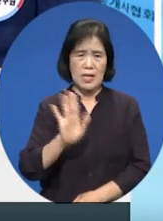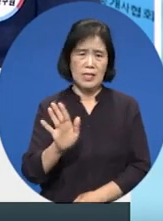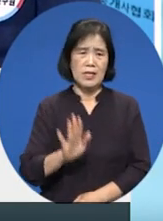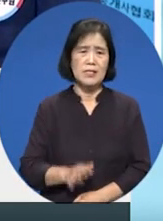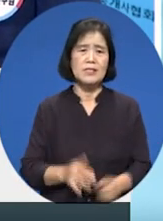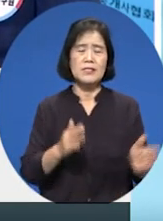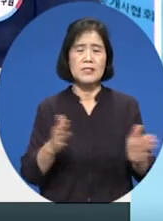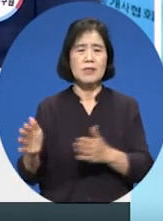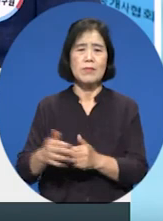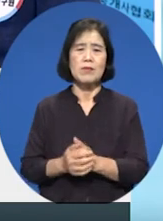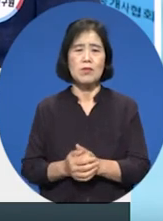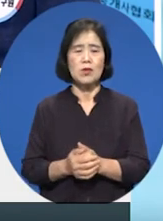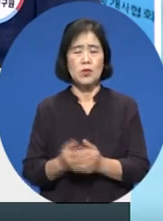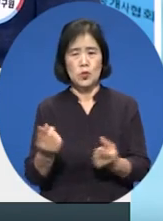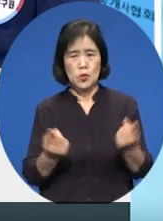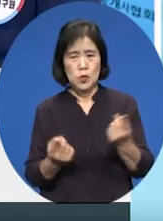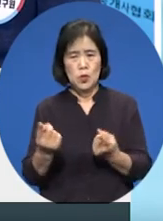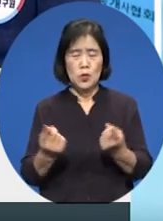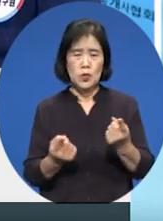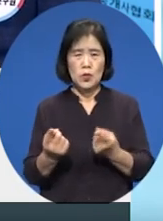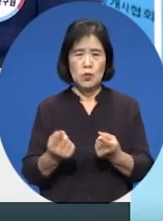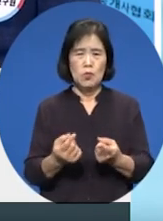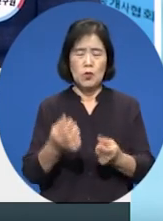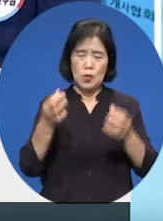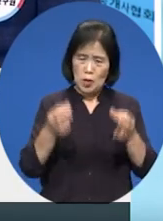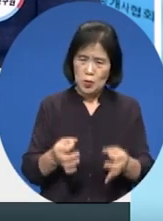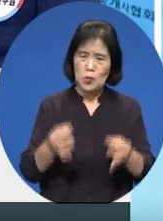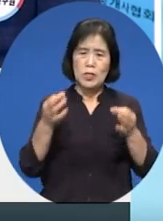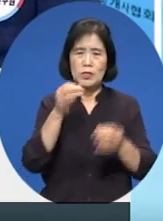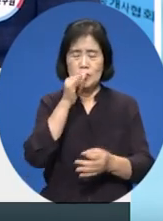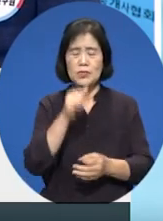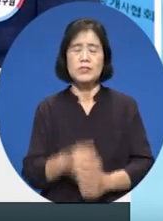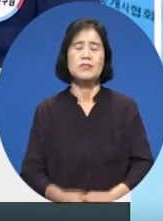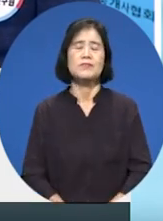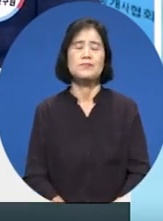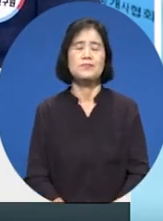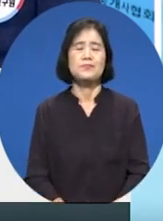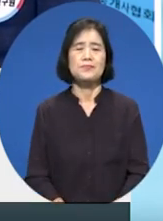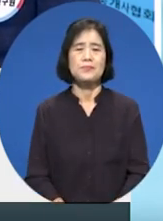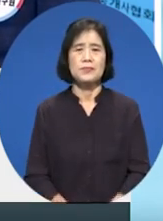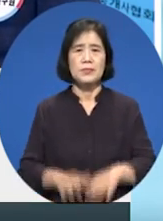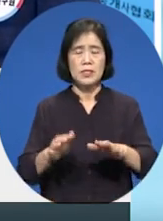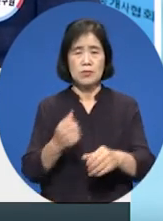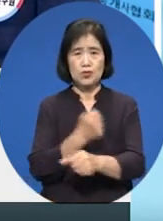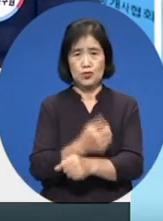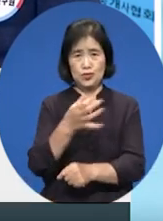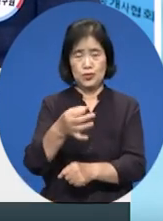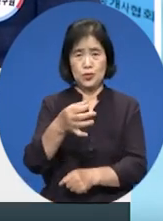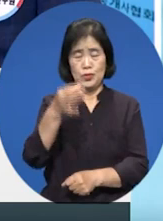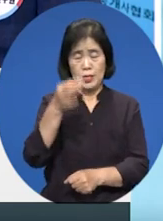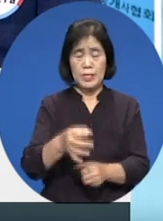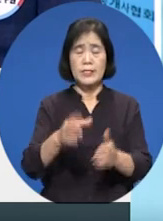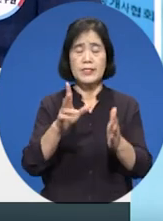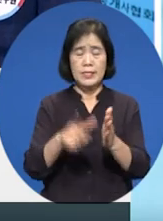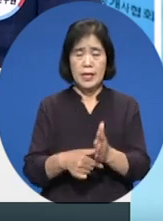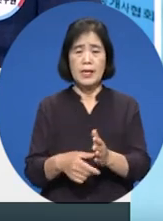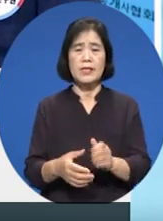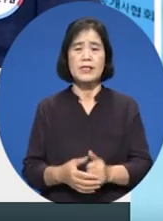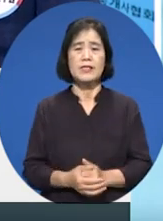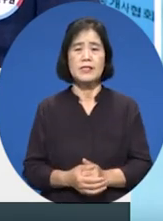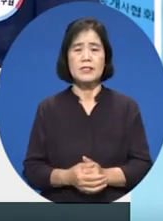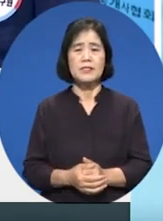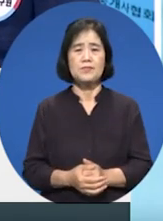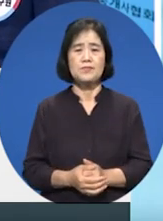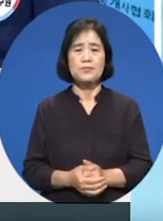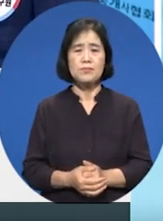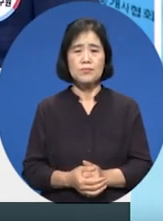이제 이거를 뭐 조정을 하고 내리고 그랬습니다만은 지금 뭐 내리는 과정에서 나온 얘기는 이뭐